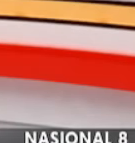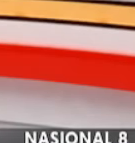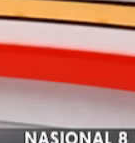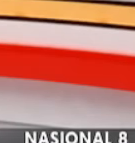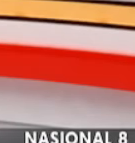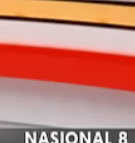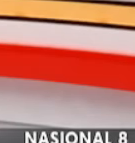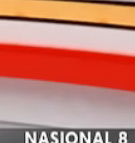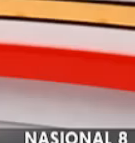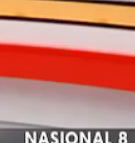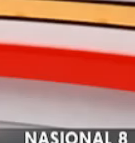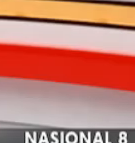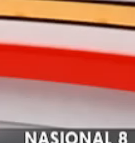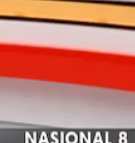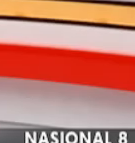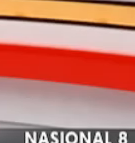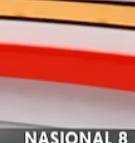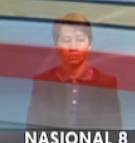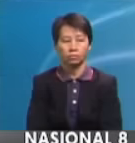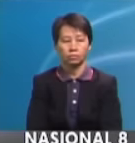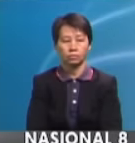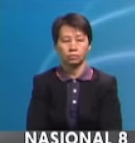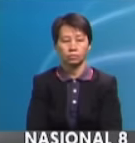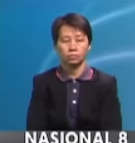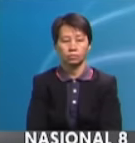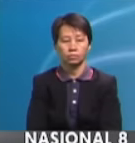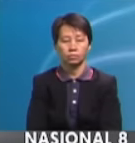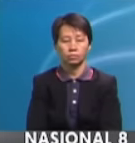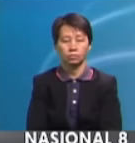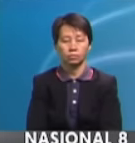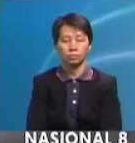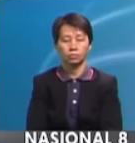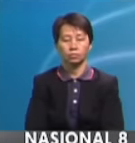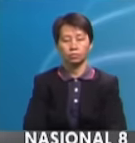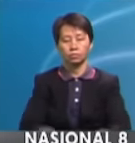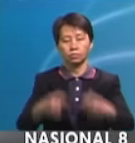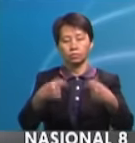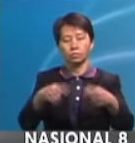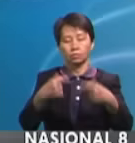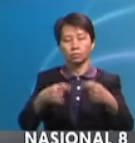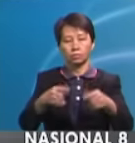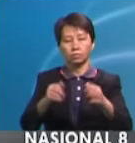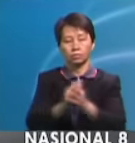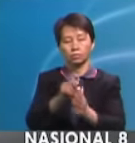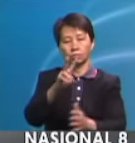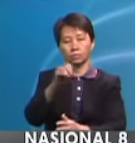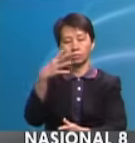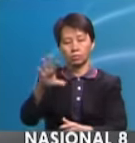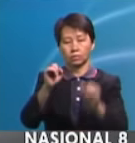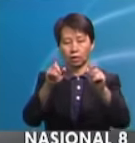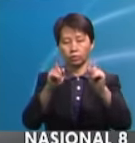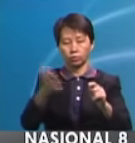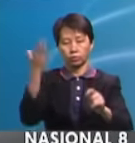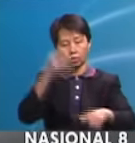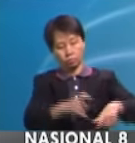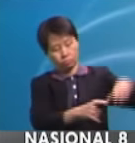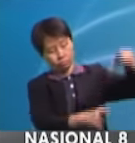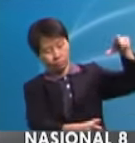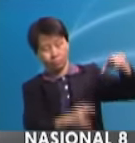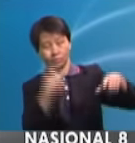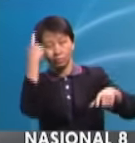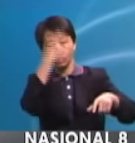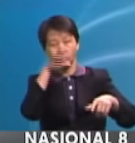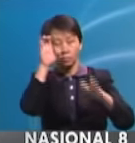mempamerkan kain rentang ataupun Tifo manusia berwajah anjing Pada perlawanan piala sumangsih 2015 Sabtu lalu tindakan tersebut